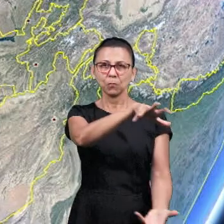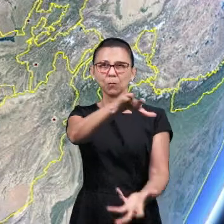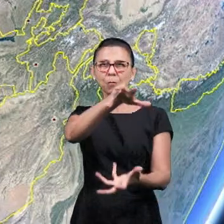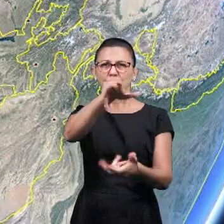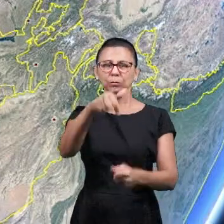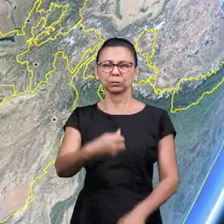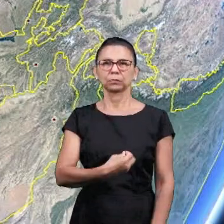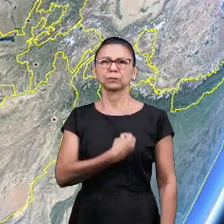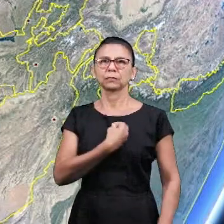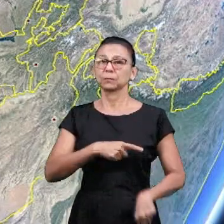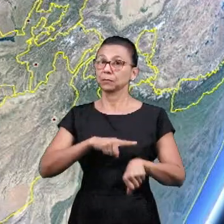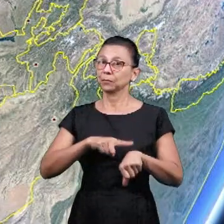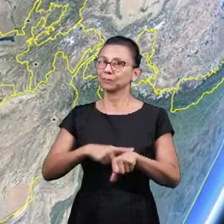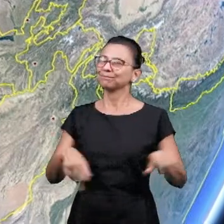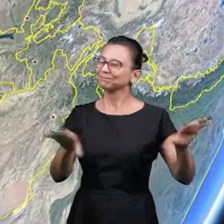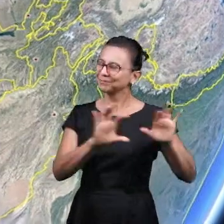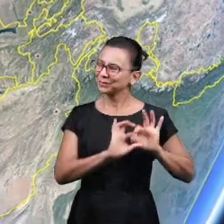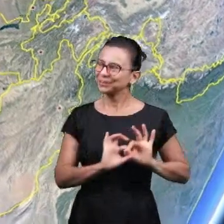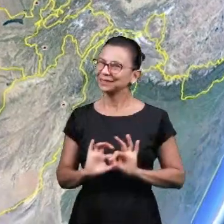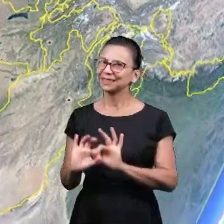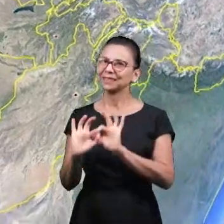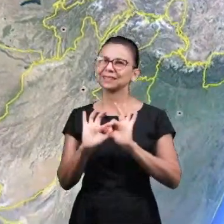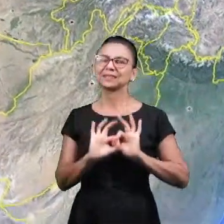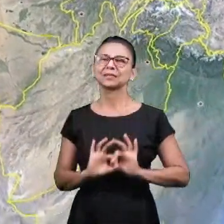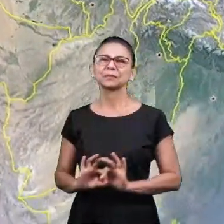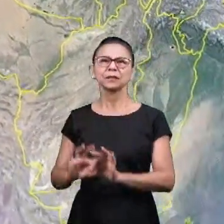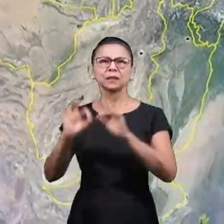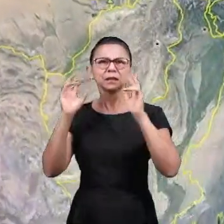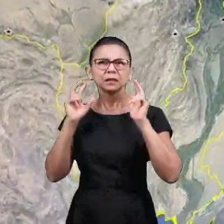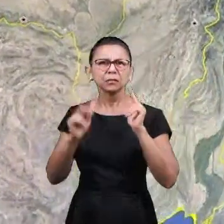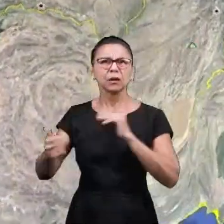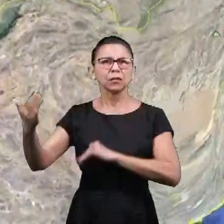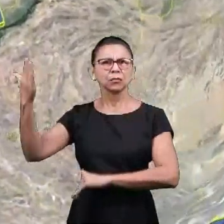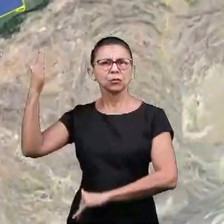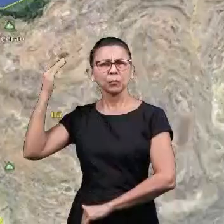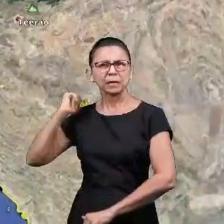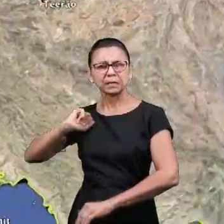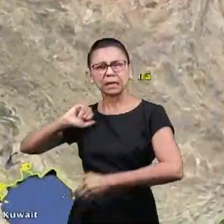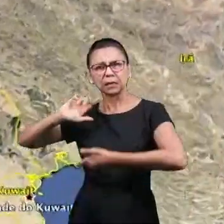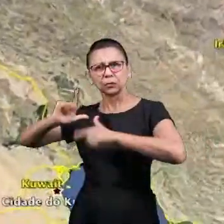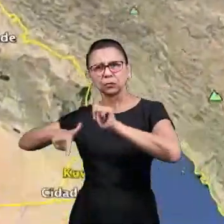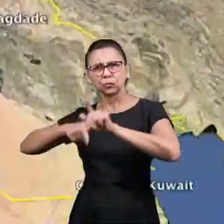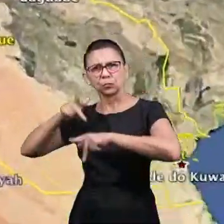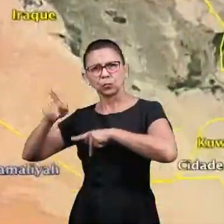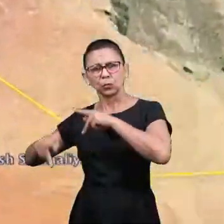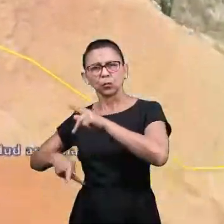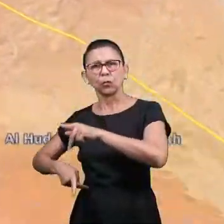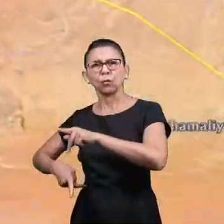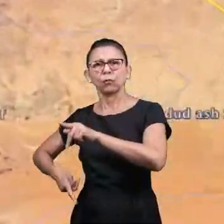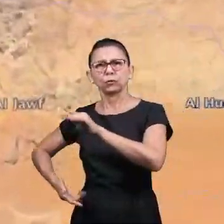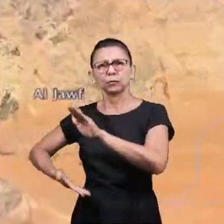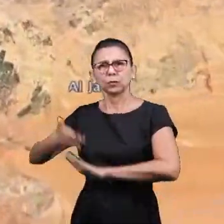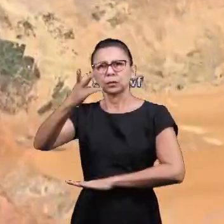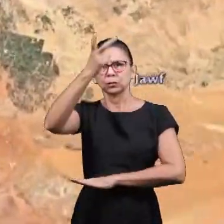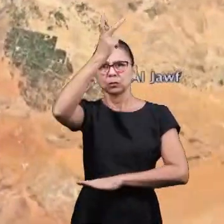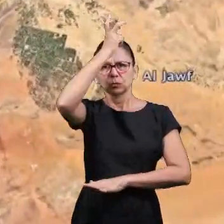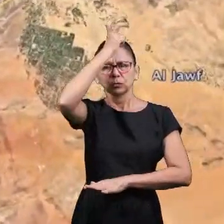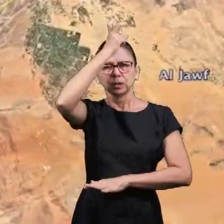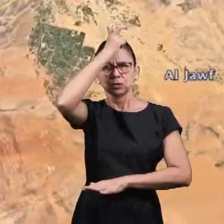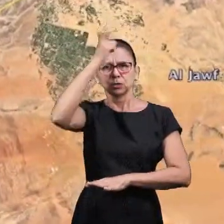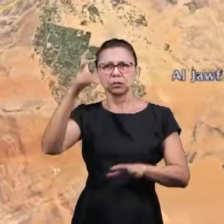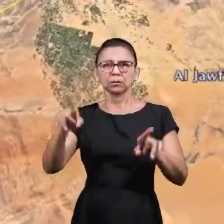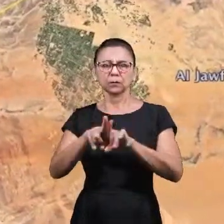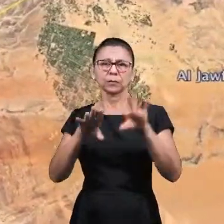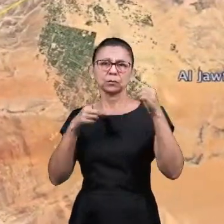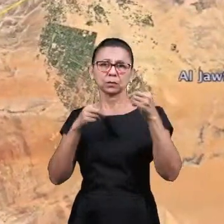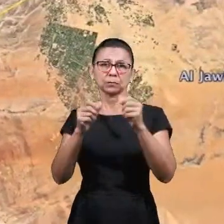un moment d'unité et de communion, comme l'ont vécu les Hébreux à leur sortie d'Égypte et les disciples avec le Seigneur Jésus